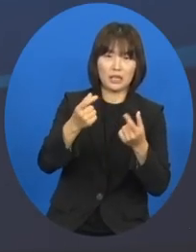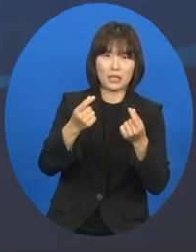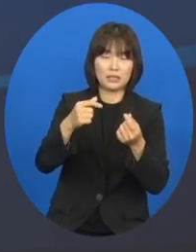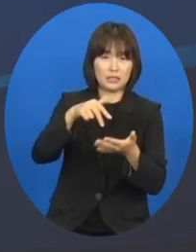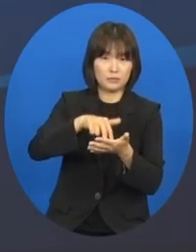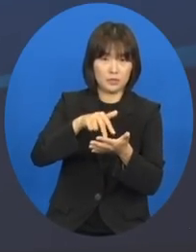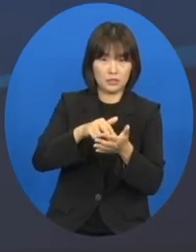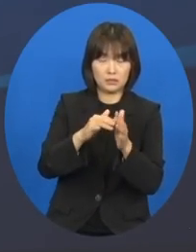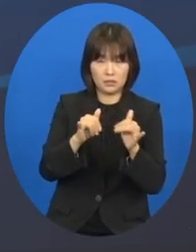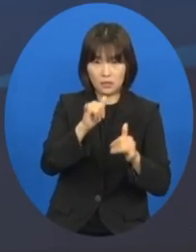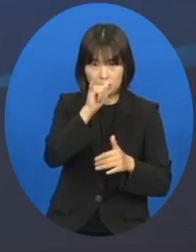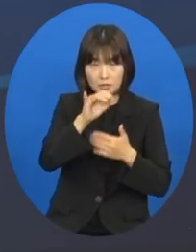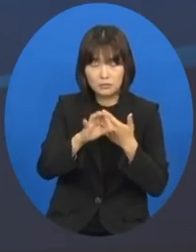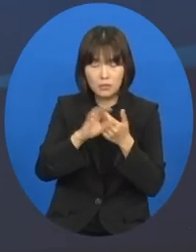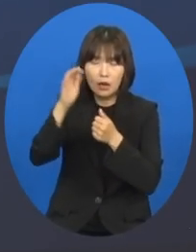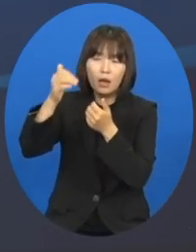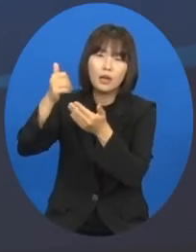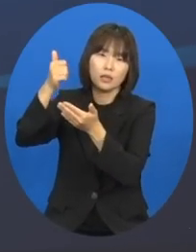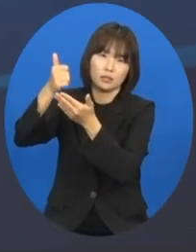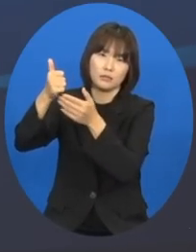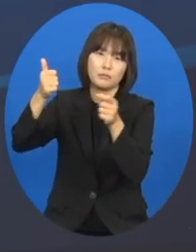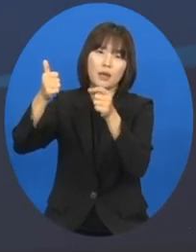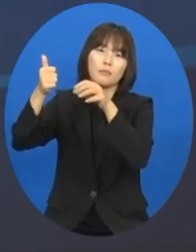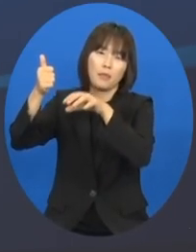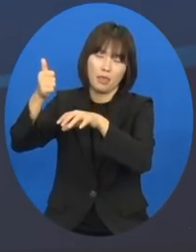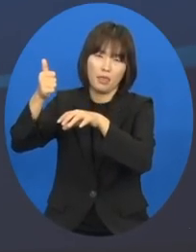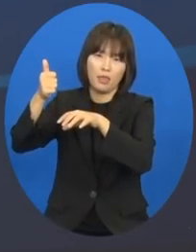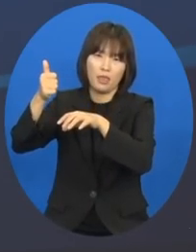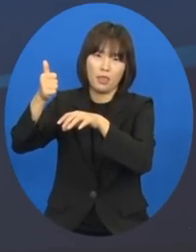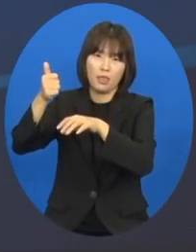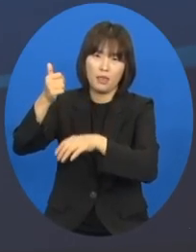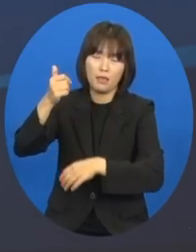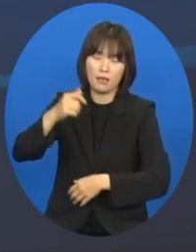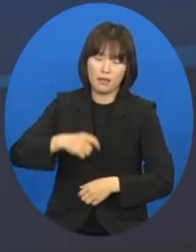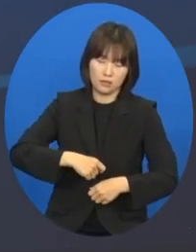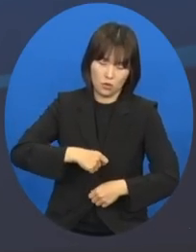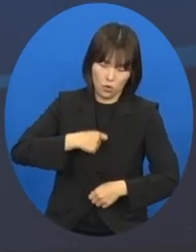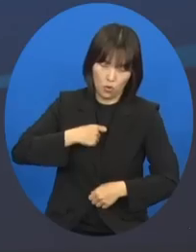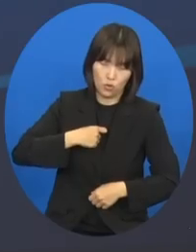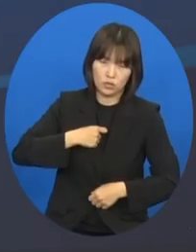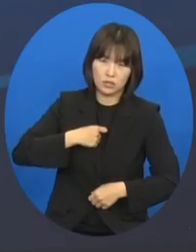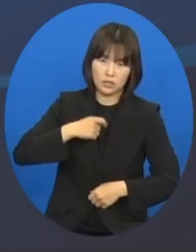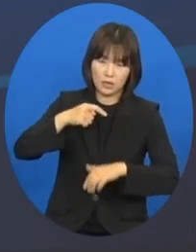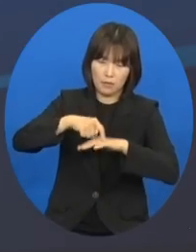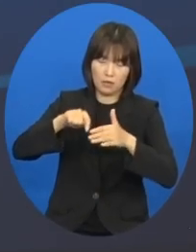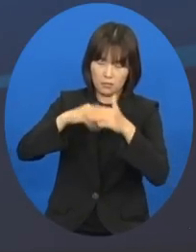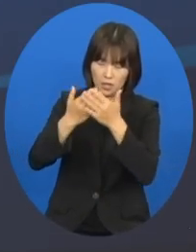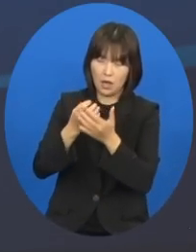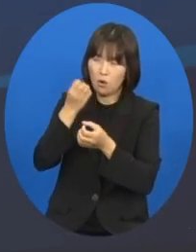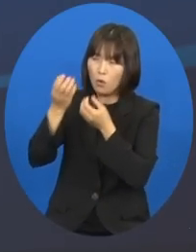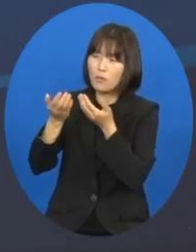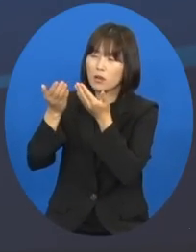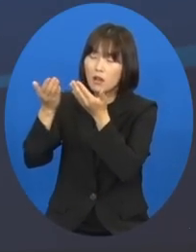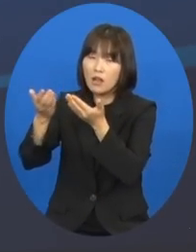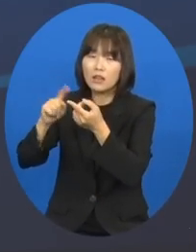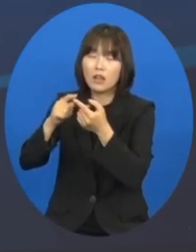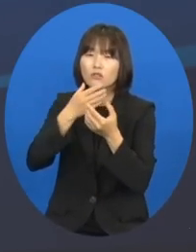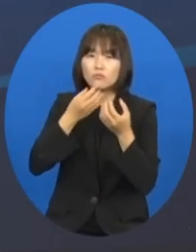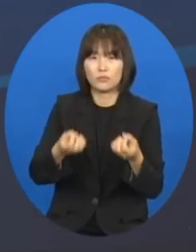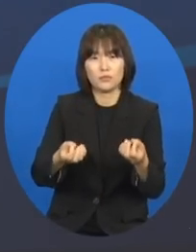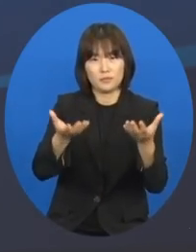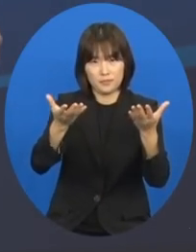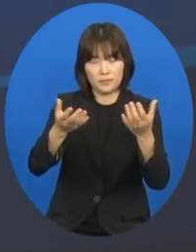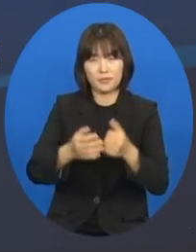하나님 앞에 정직하게 먼저 여러분의 마음을 쏟아 놓을 수 있기를 축복합니다 그리고 여러분이 건강한